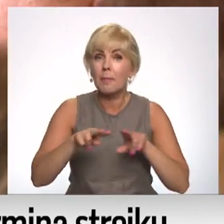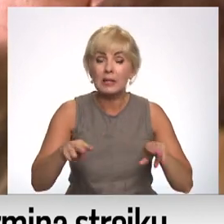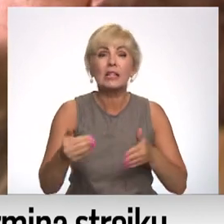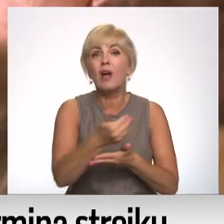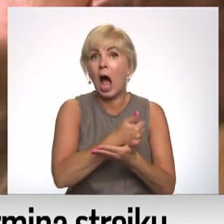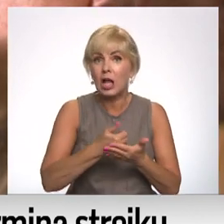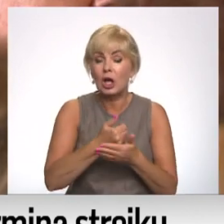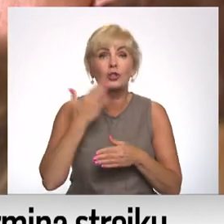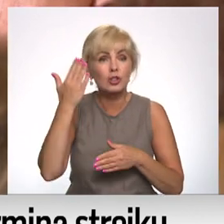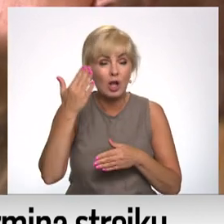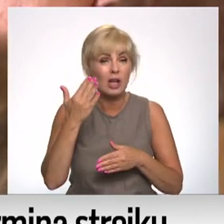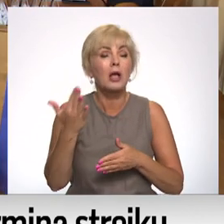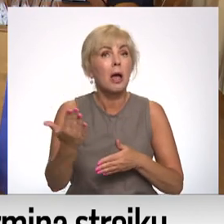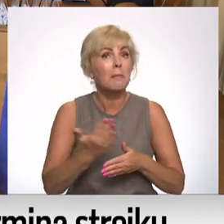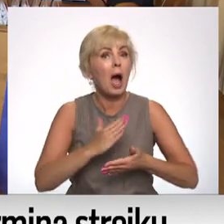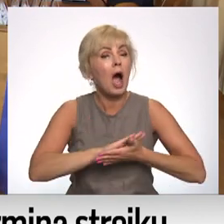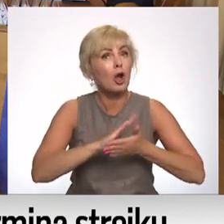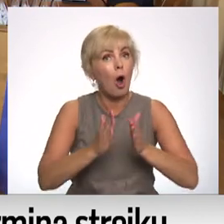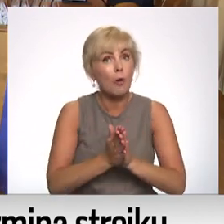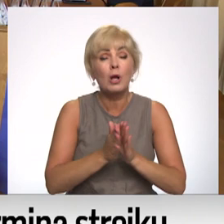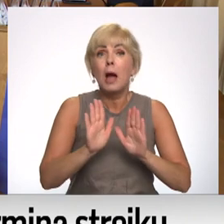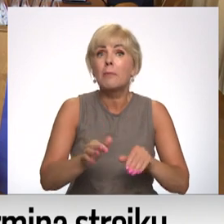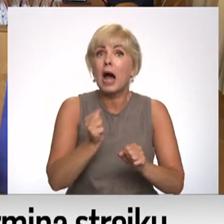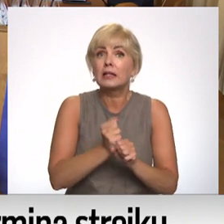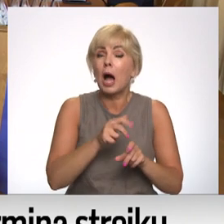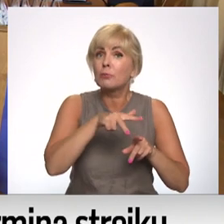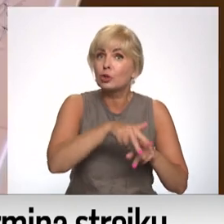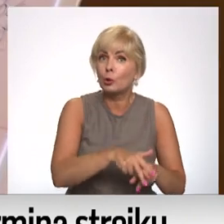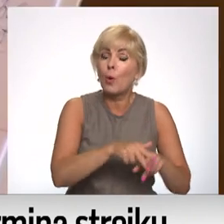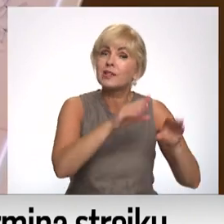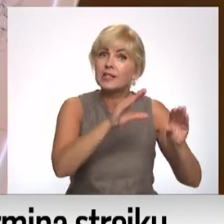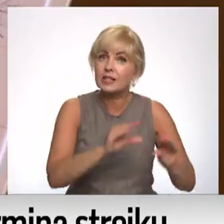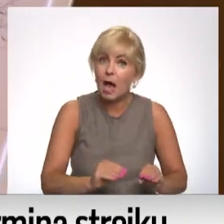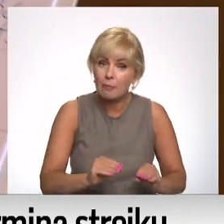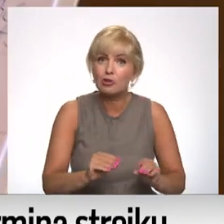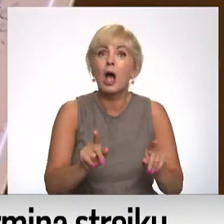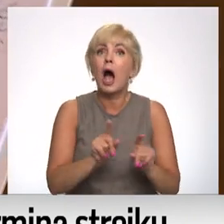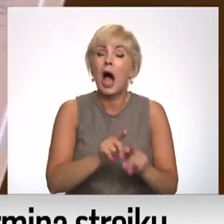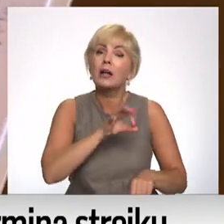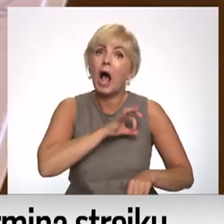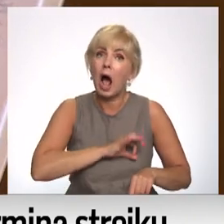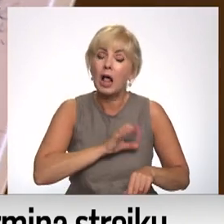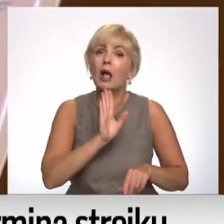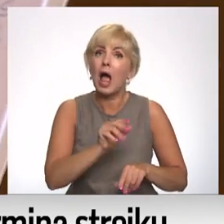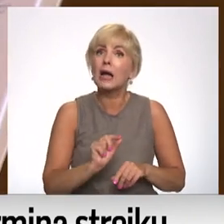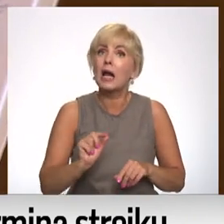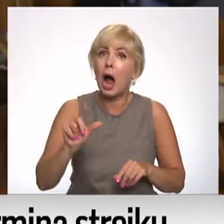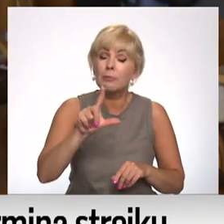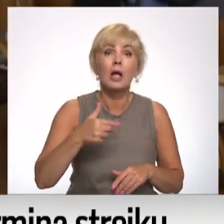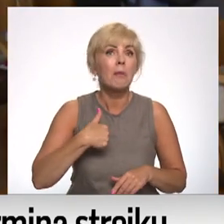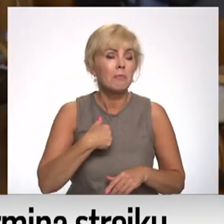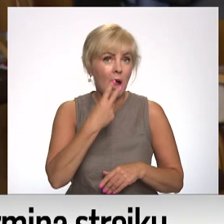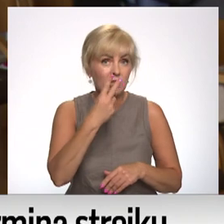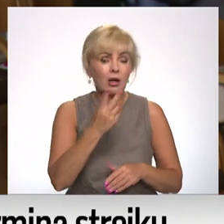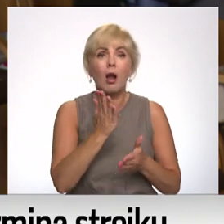atkārtoti cerēja panākt kompromisus, kā par darba slodžu samazināšanu, tā arī algu kāpināšanu. Mēs redzam, kas notiek